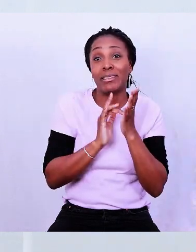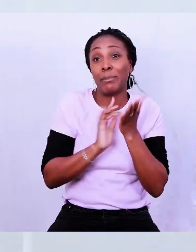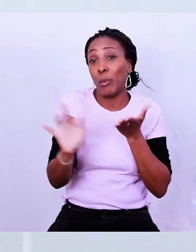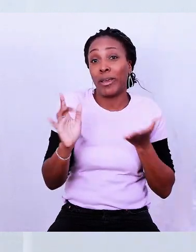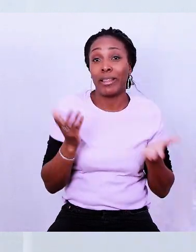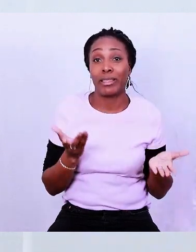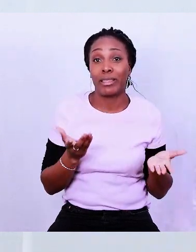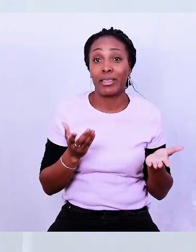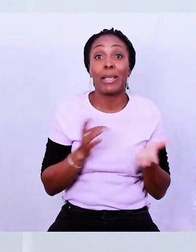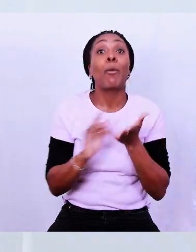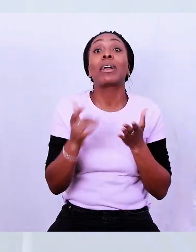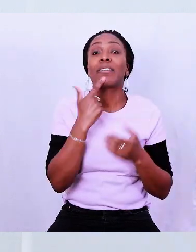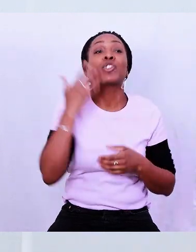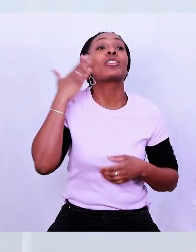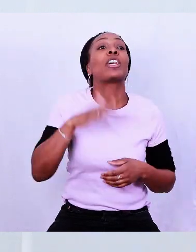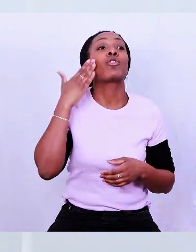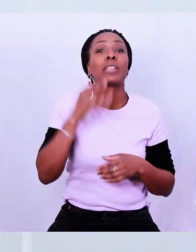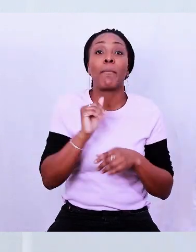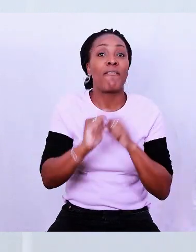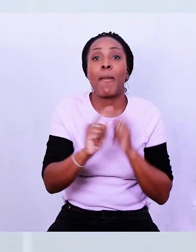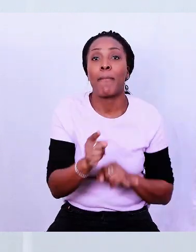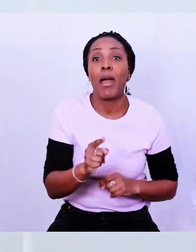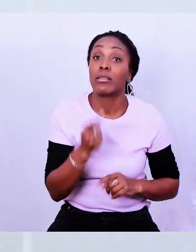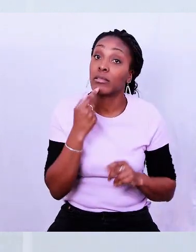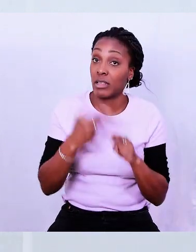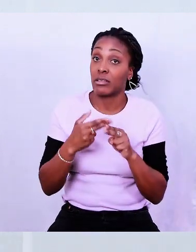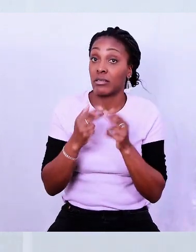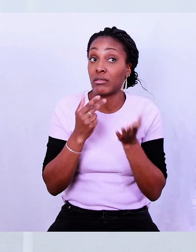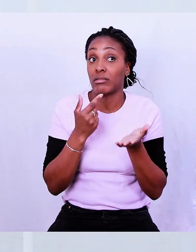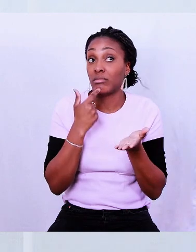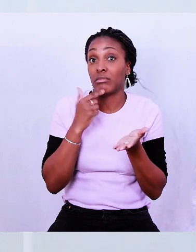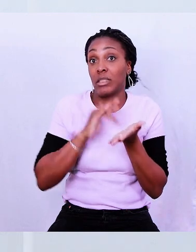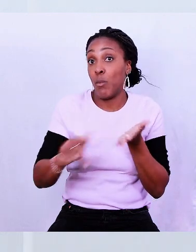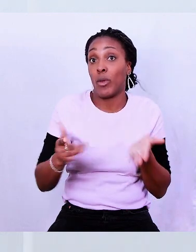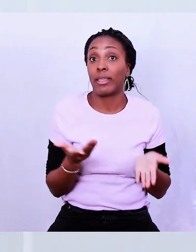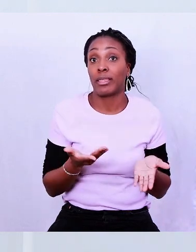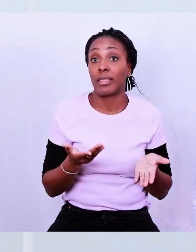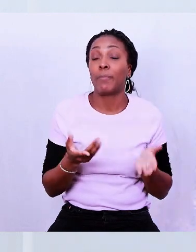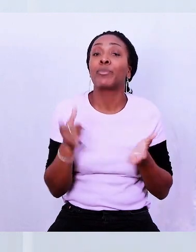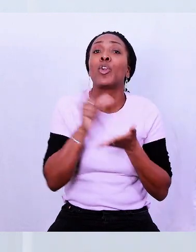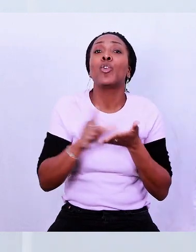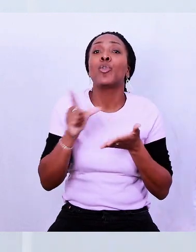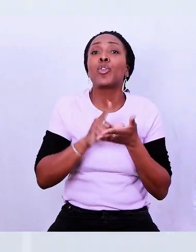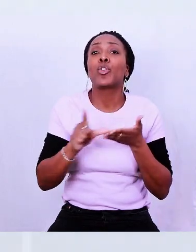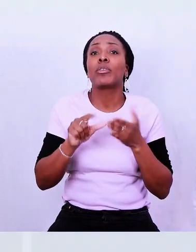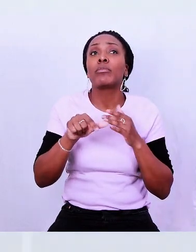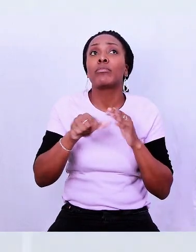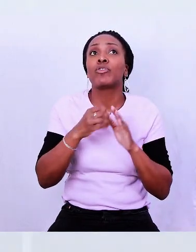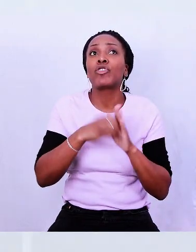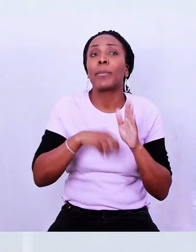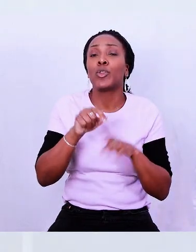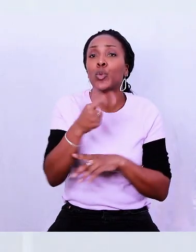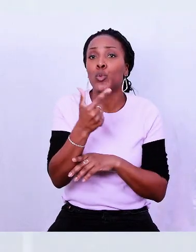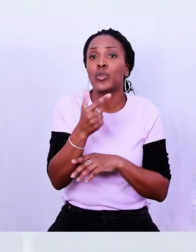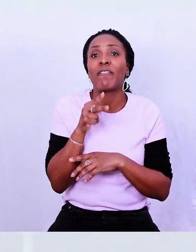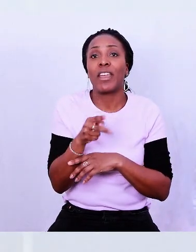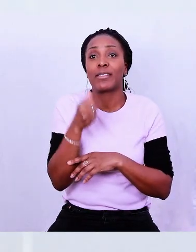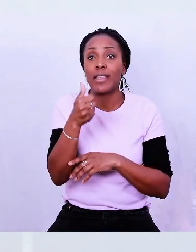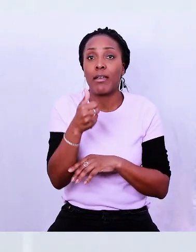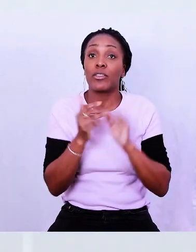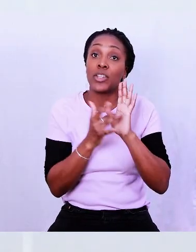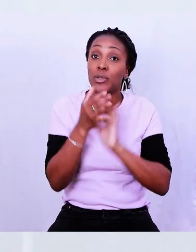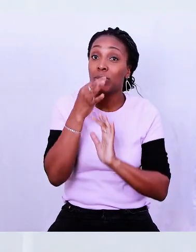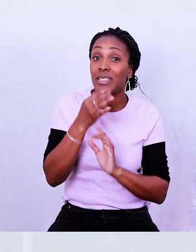de savoir quelque chose et de faire l'inverse. Et la Bible nous dit dans Luc chapitre 12 verset 1 que Jésus va dire « Avant